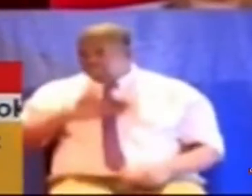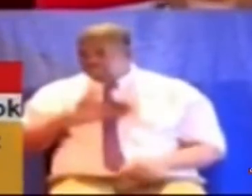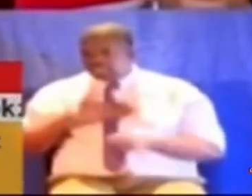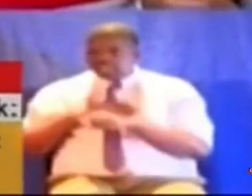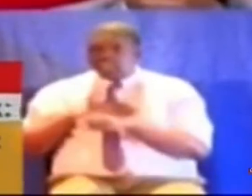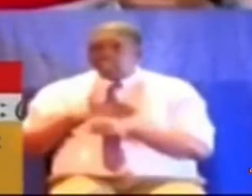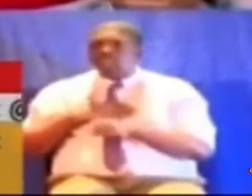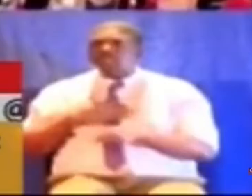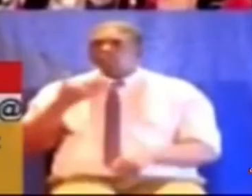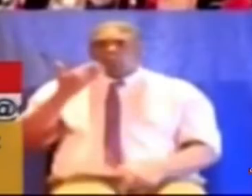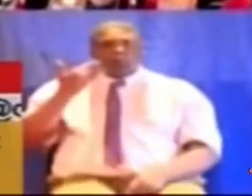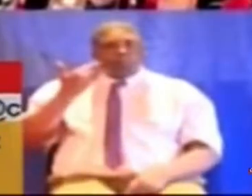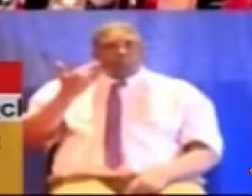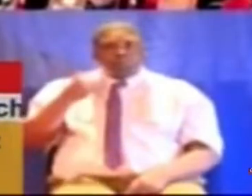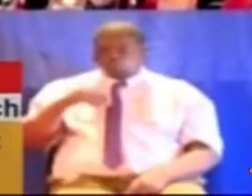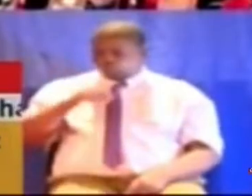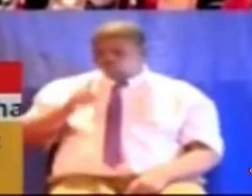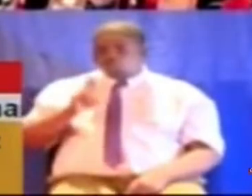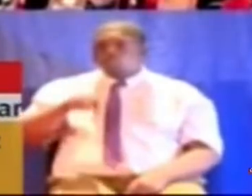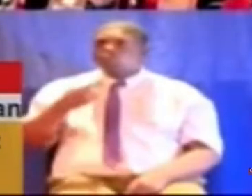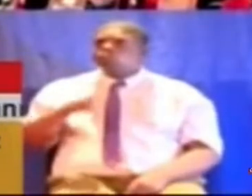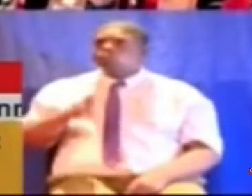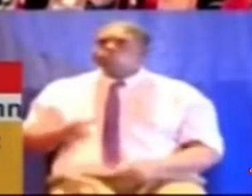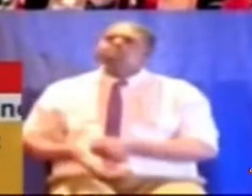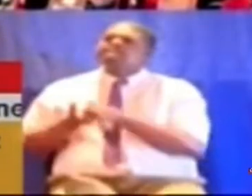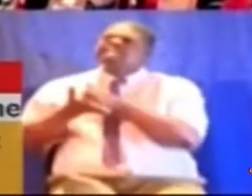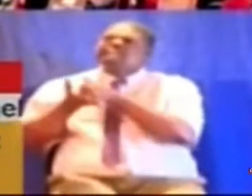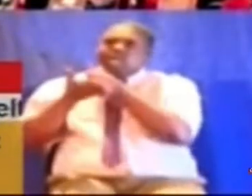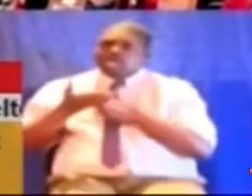Asante sana Mheshimiwa Musa Azan Zungu kwa kunisaidia sana.